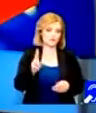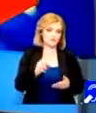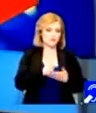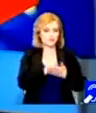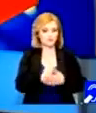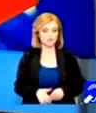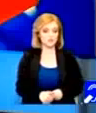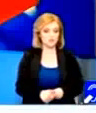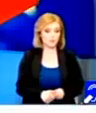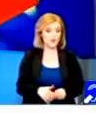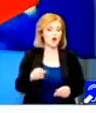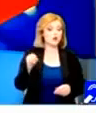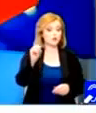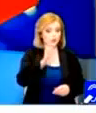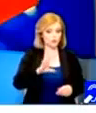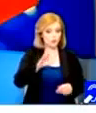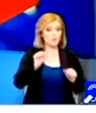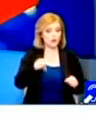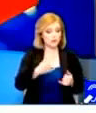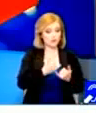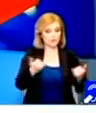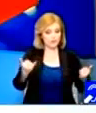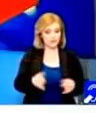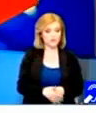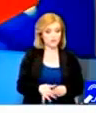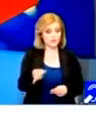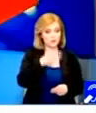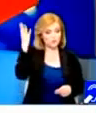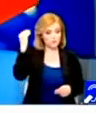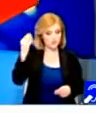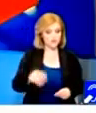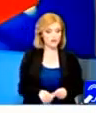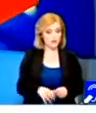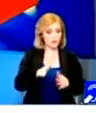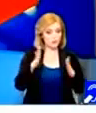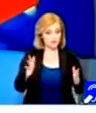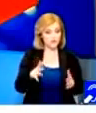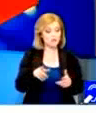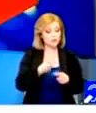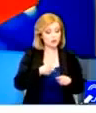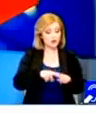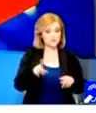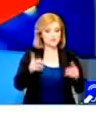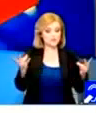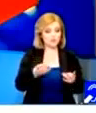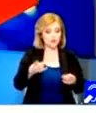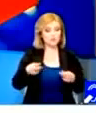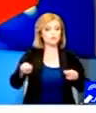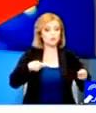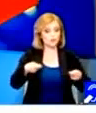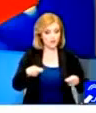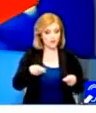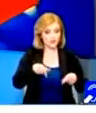Uniunea Europeană poate oferi Republicii Moldova o perspectivă clară de aderare, dar pentru asta la Chișinău este nevoie de un guvern pro-european